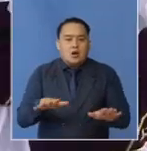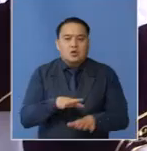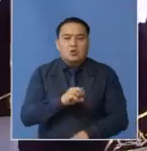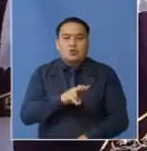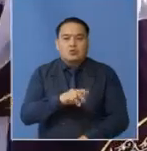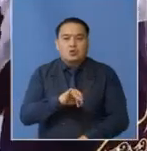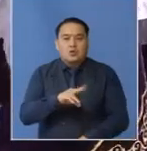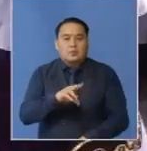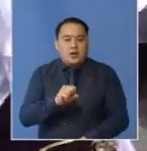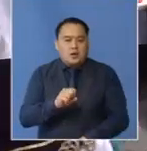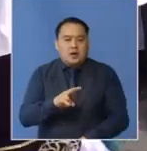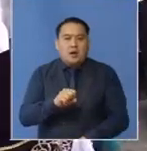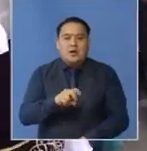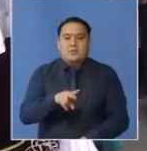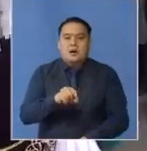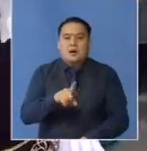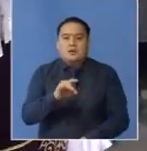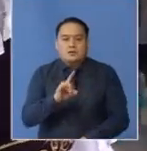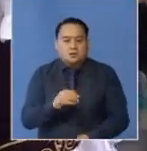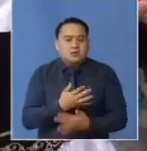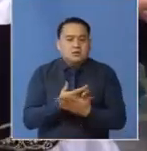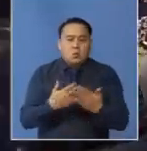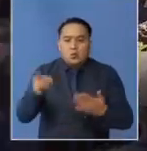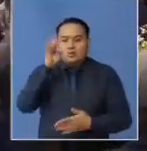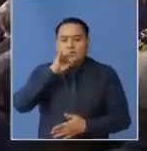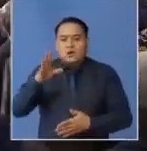Нуржуман Ихтимбаев, Алимгазы Раимбеков и многие